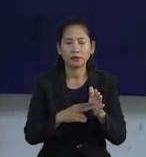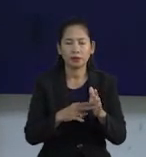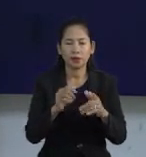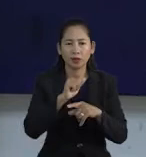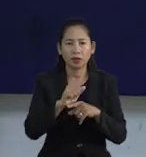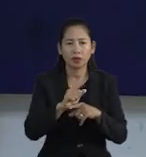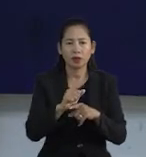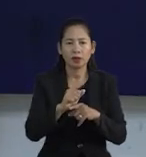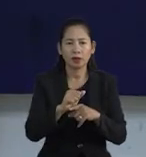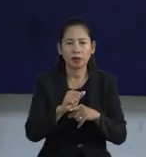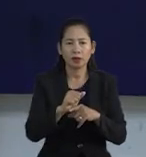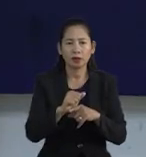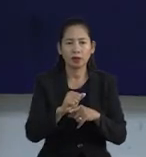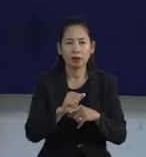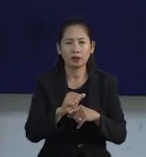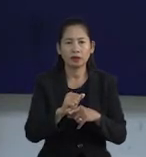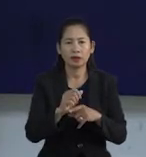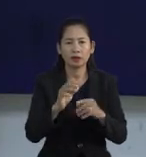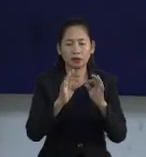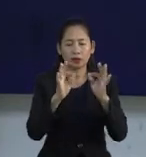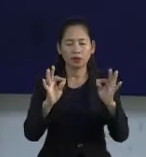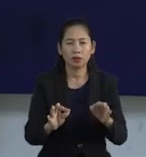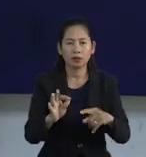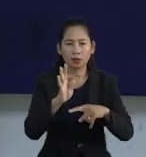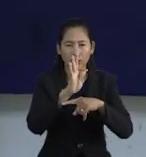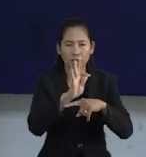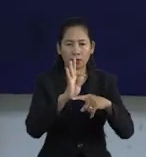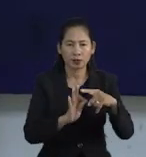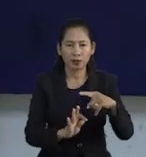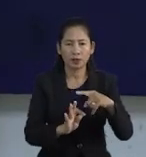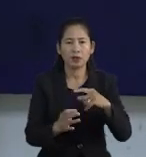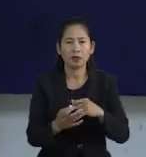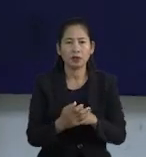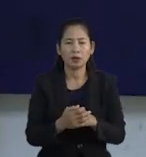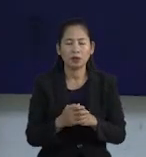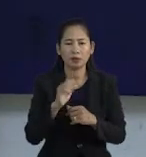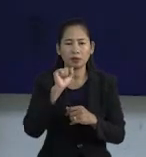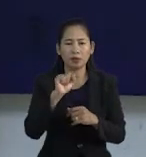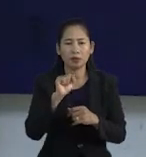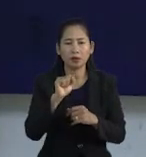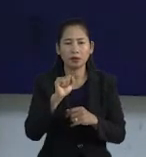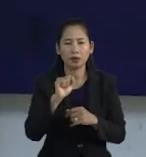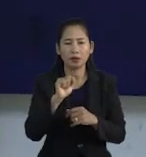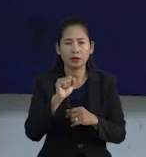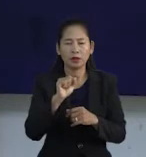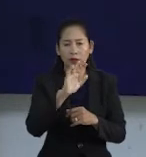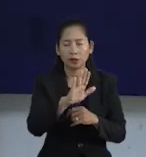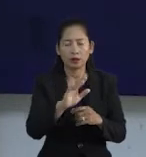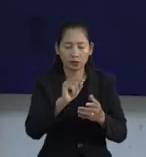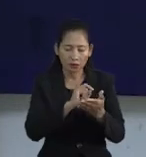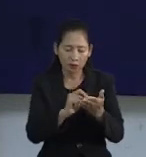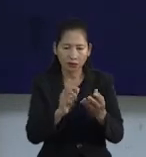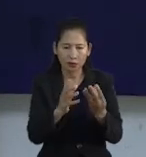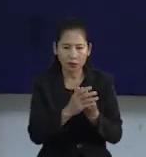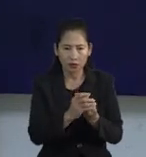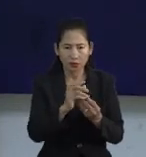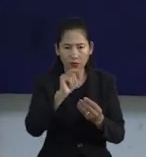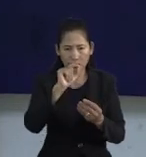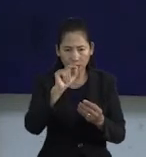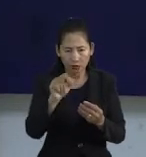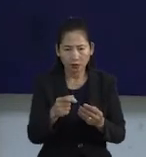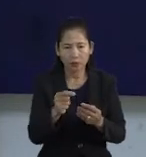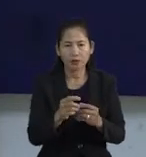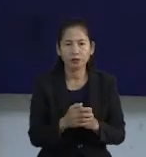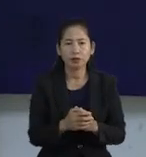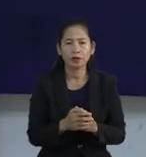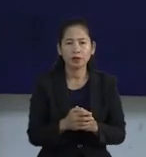hẳn ít cái áo ấy chia tùm rốn rõ bọc hiện là con nế và áo ấy con sò xế tới chia chồng nuôn tu sập